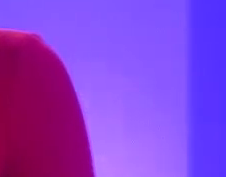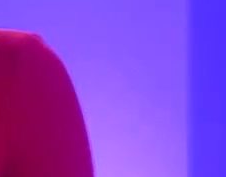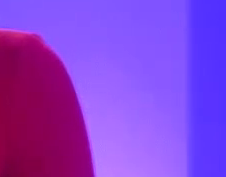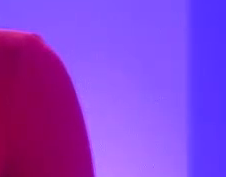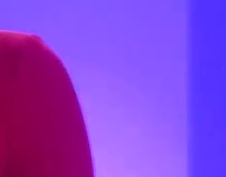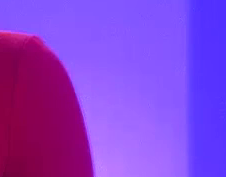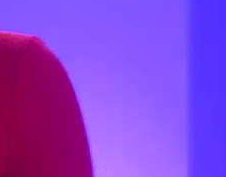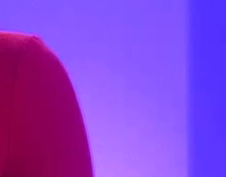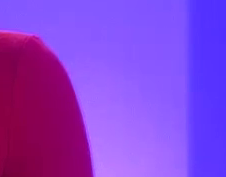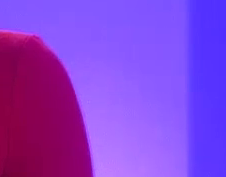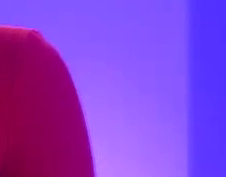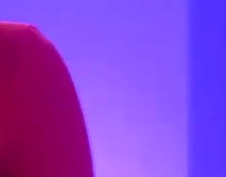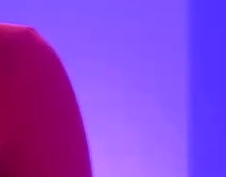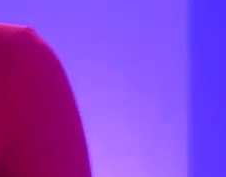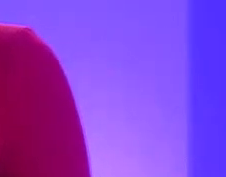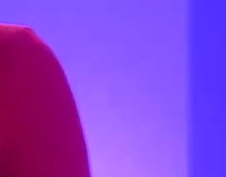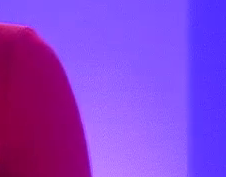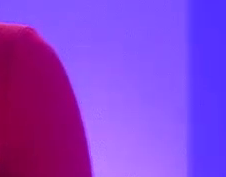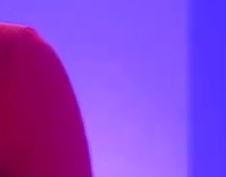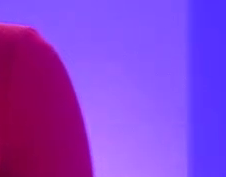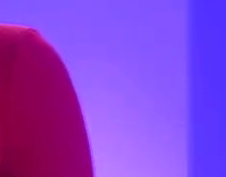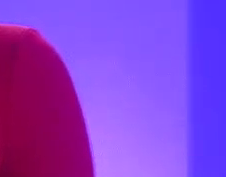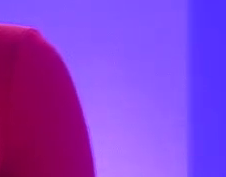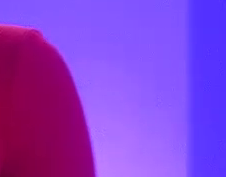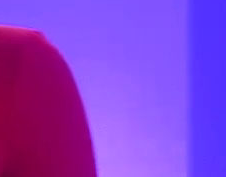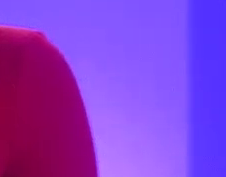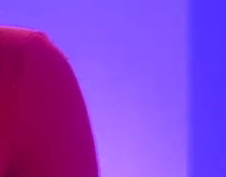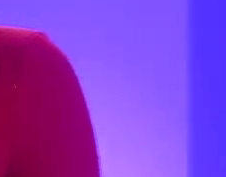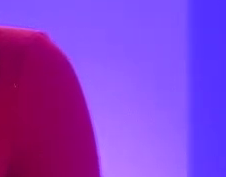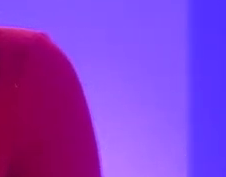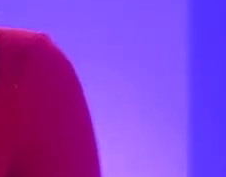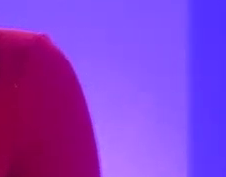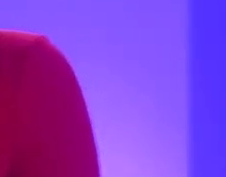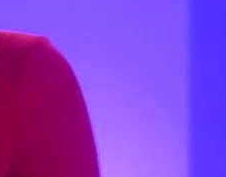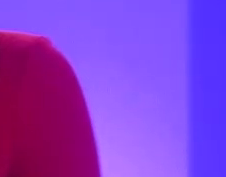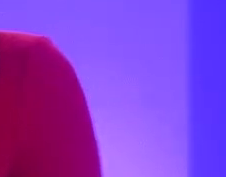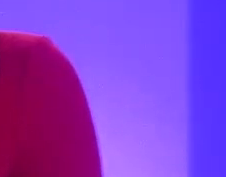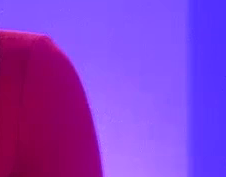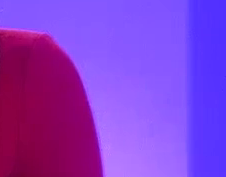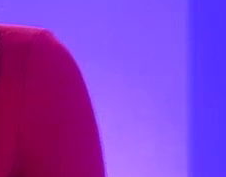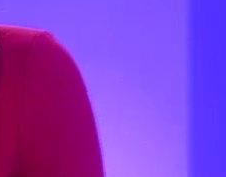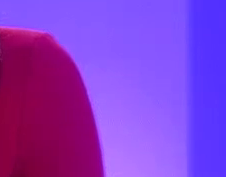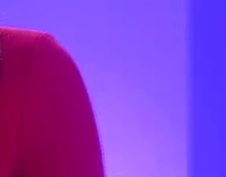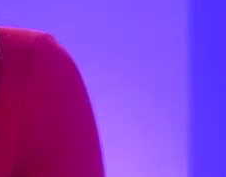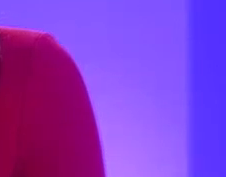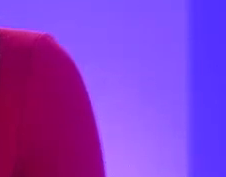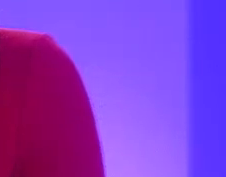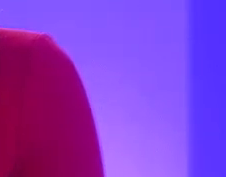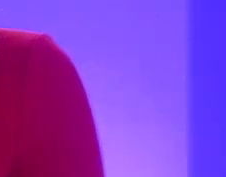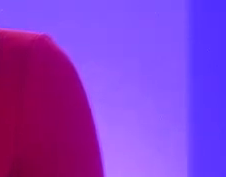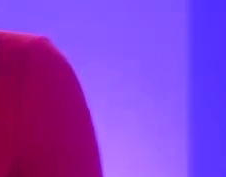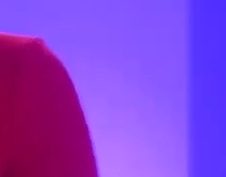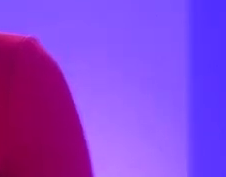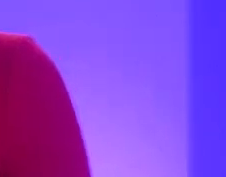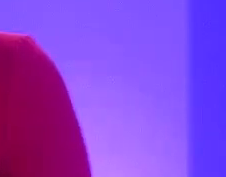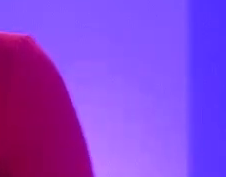de bază pentru care se aplică măsura. Procesatorii și comercianții pot aplica un adăug de cel mult 20%, iar cei de pe lanțul